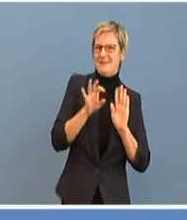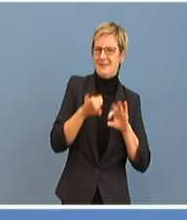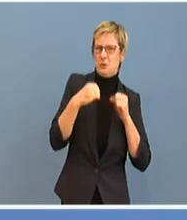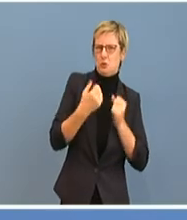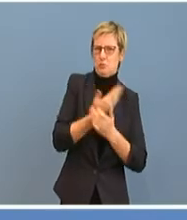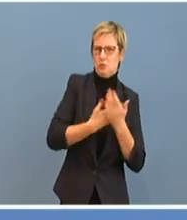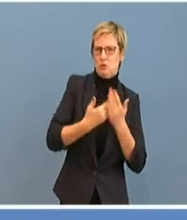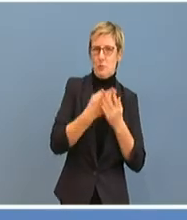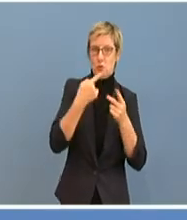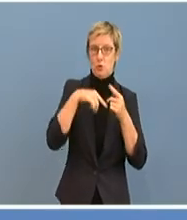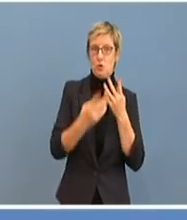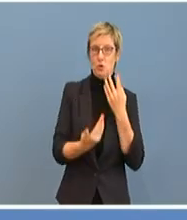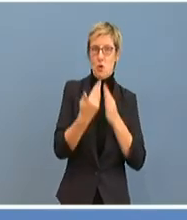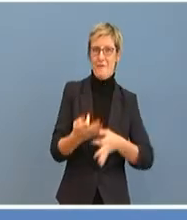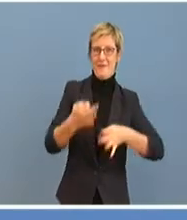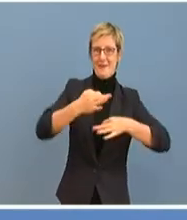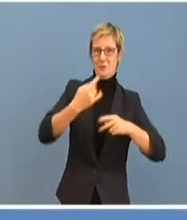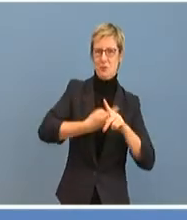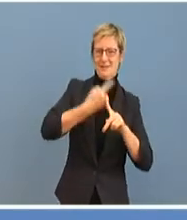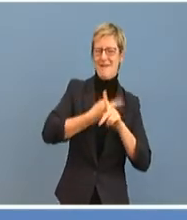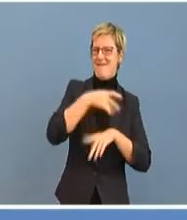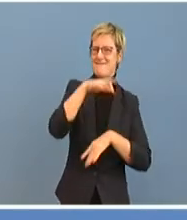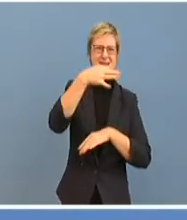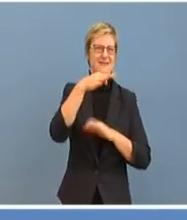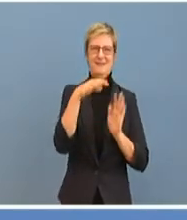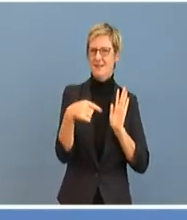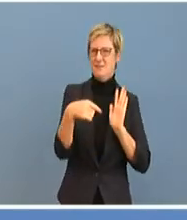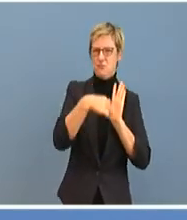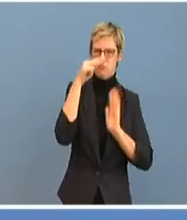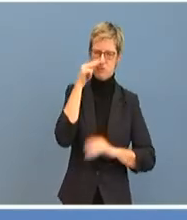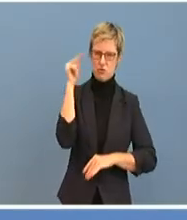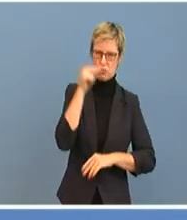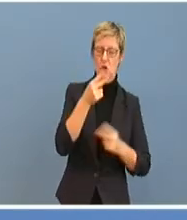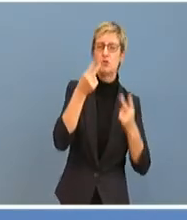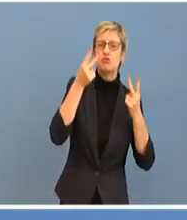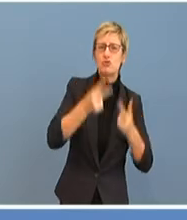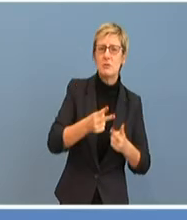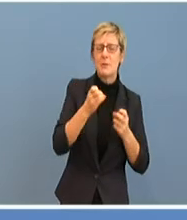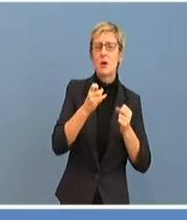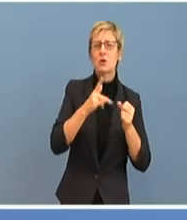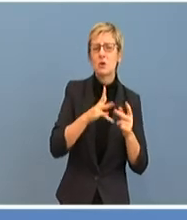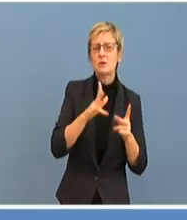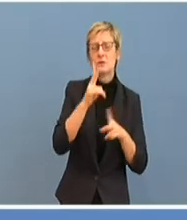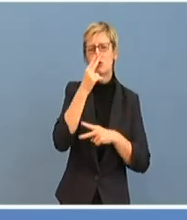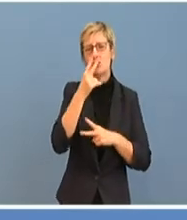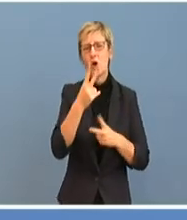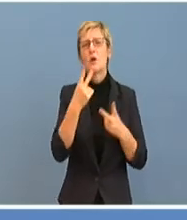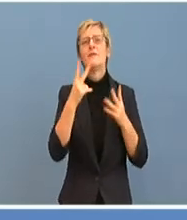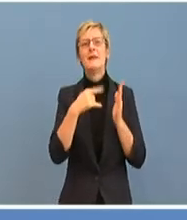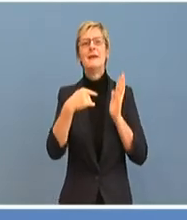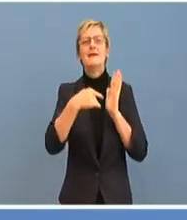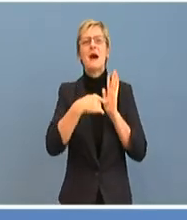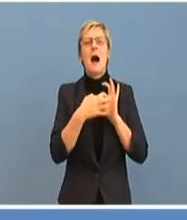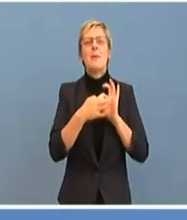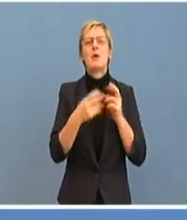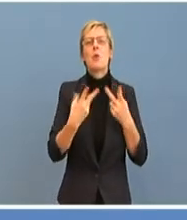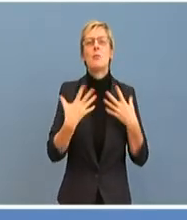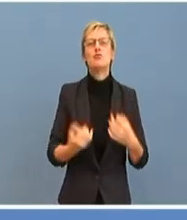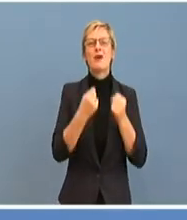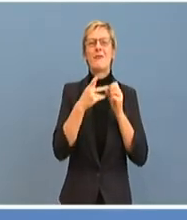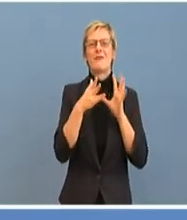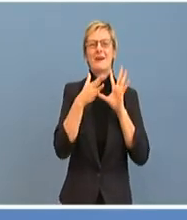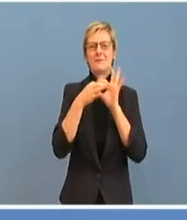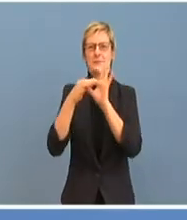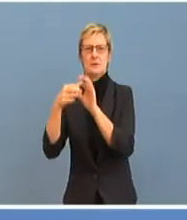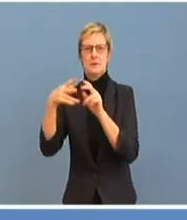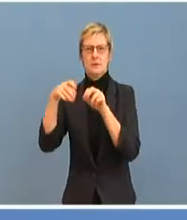die Gesundheitsämter diese Aufgabe der Kontaktnachverfolgung erfüllen können oder eben nicht mehr. Mit diesen Überzeugungen